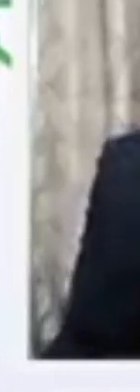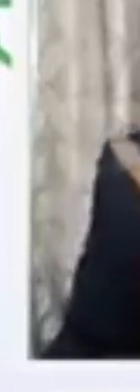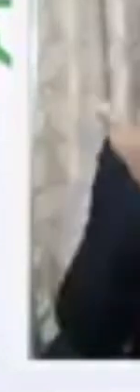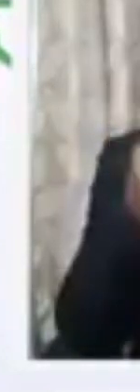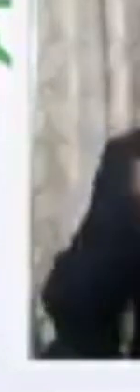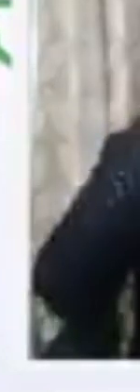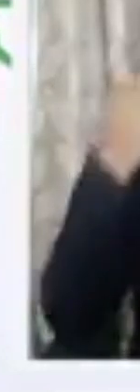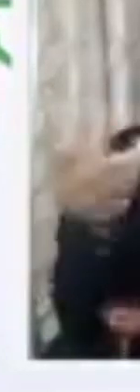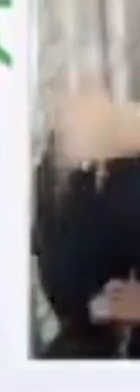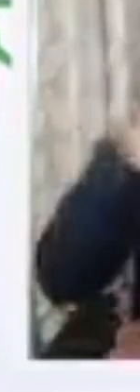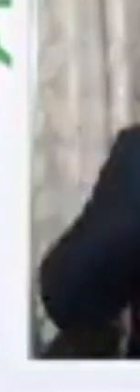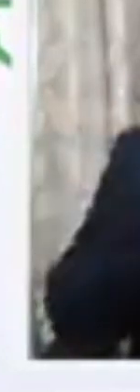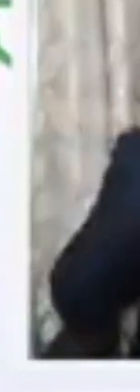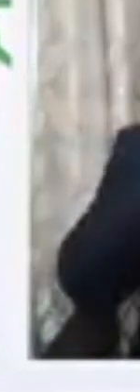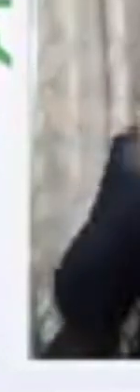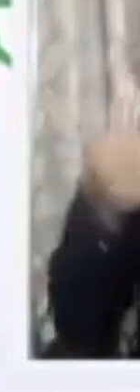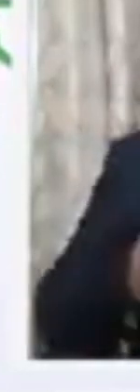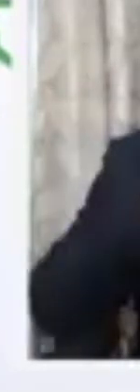1 জন।